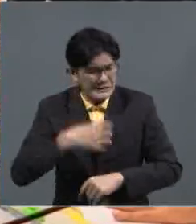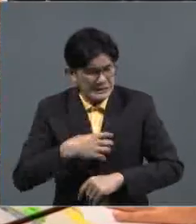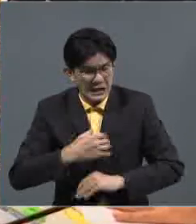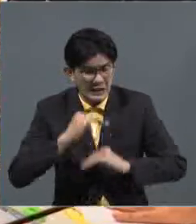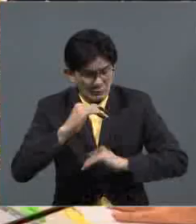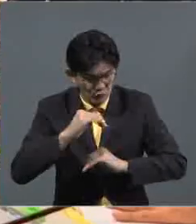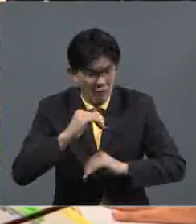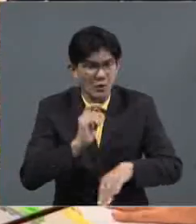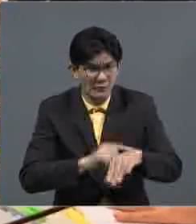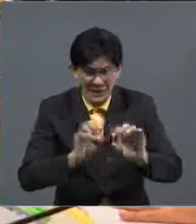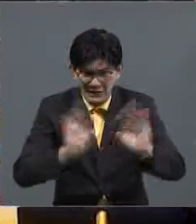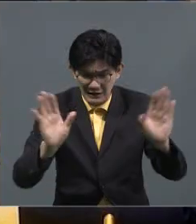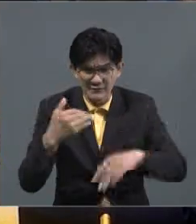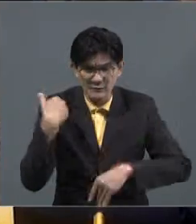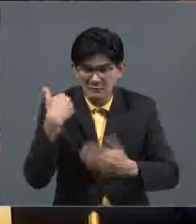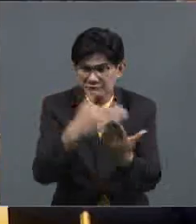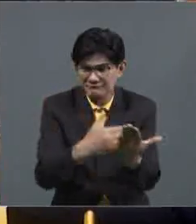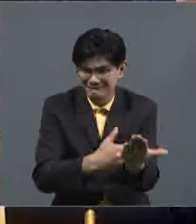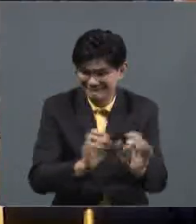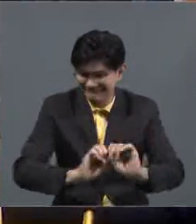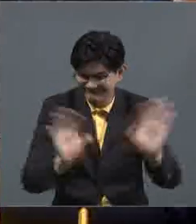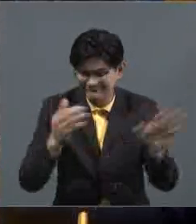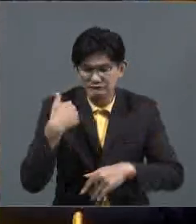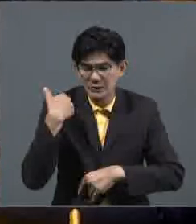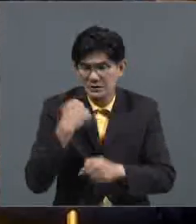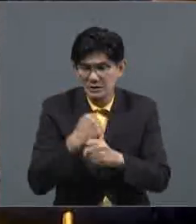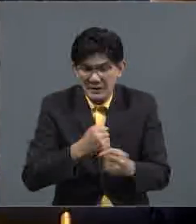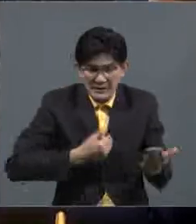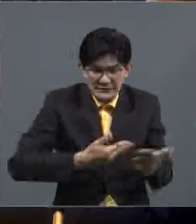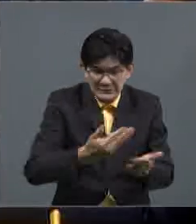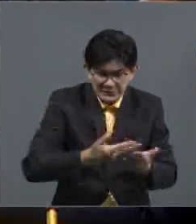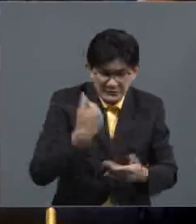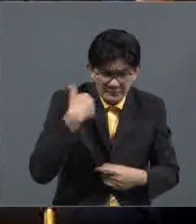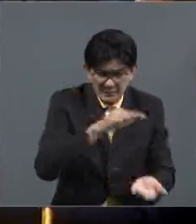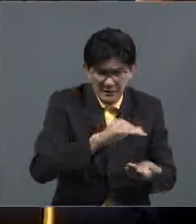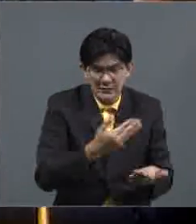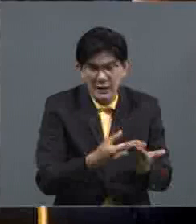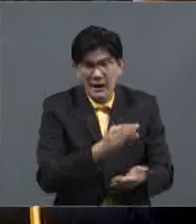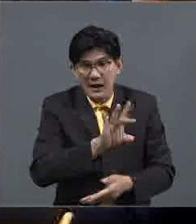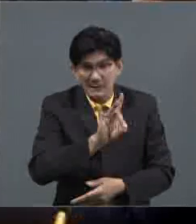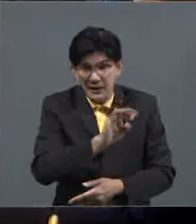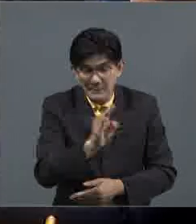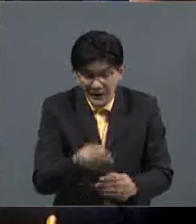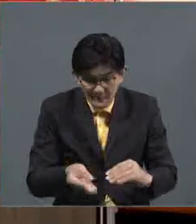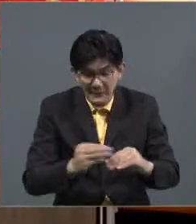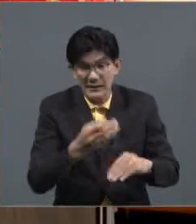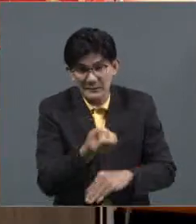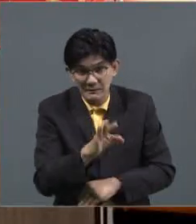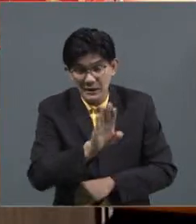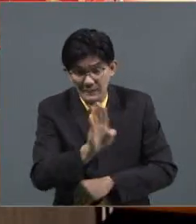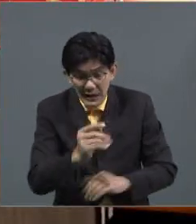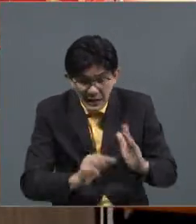ดไทม์ไลน์ออกมาเลยที่มีมาตรการเนี่ยนะอย่างเช่นรับซื้อขึ้นจาก8บาทเป็น15บาทเมื่อไหร่เริ่มรับ